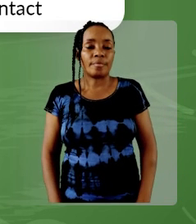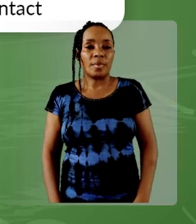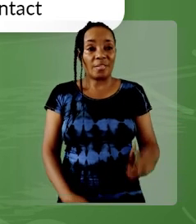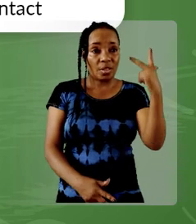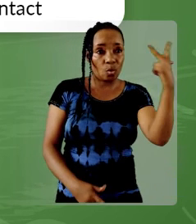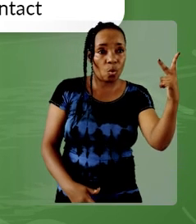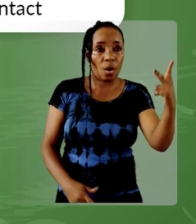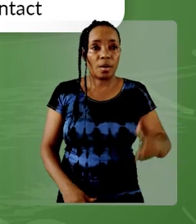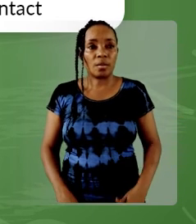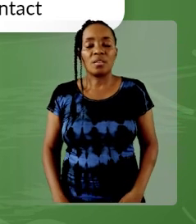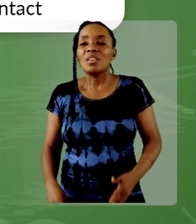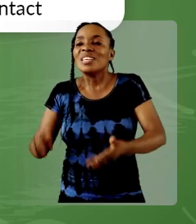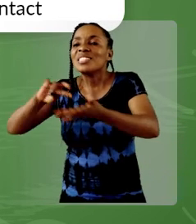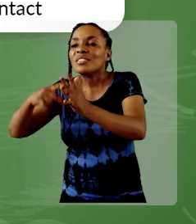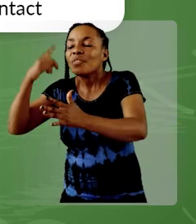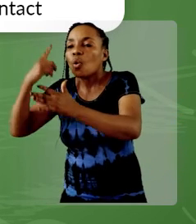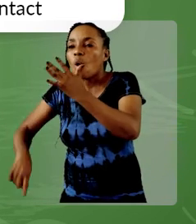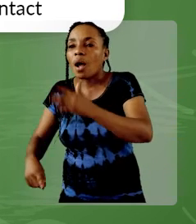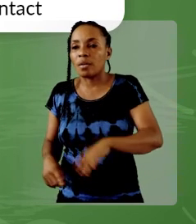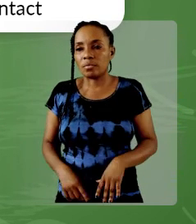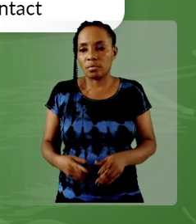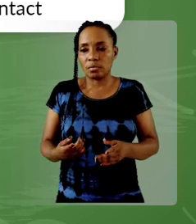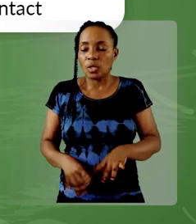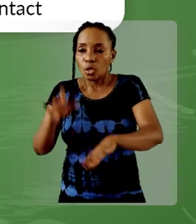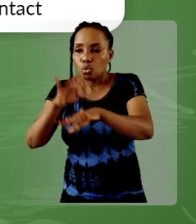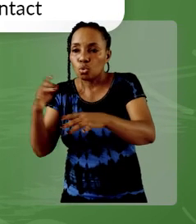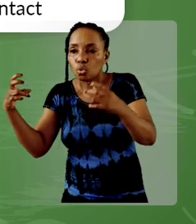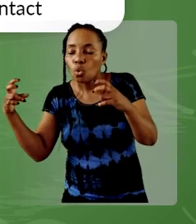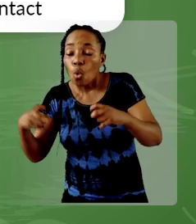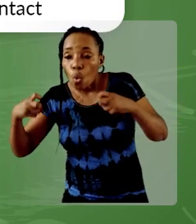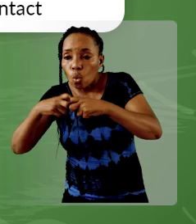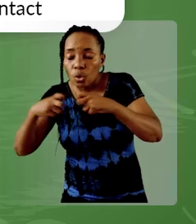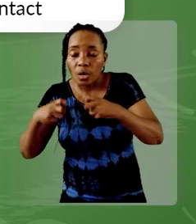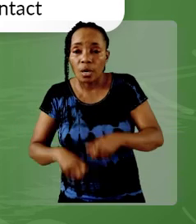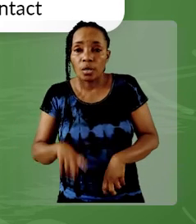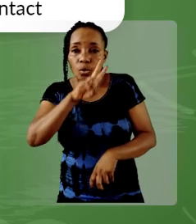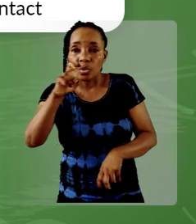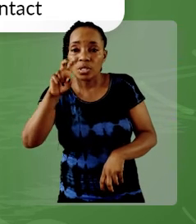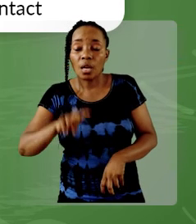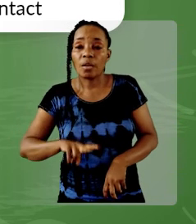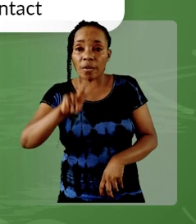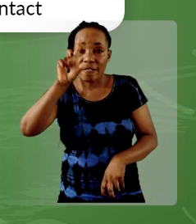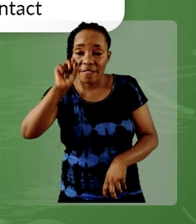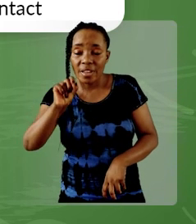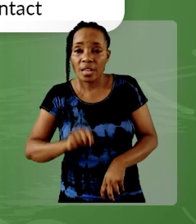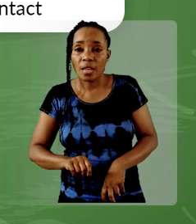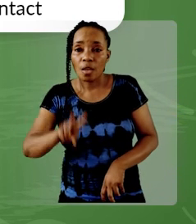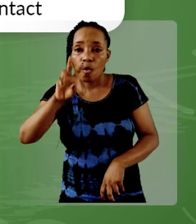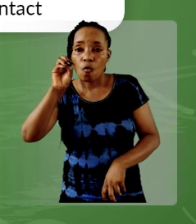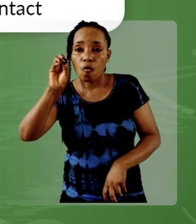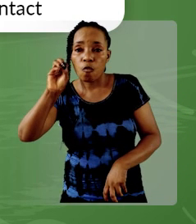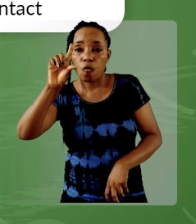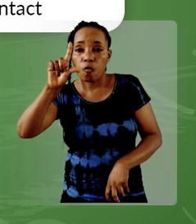Au contact du courant 220 volts, cela provoque des lésions. Au contact du